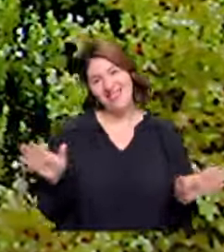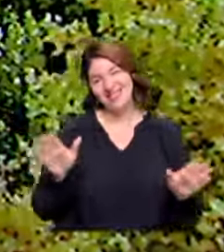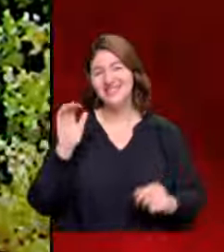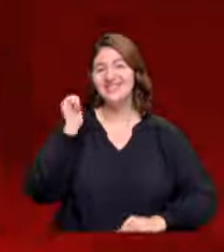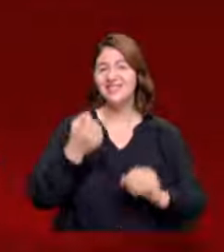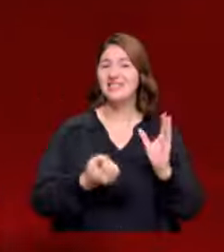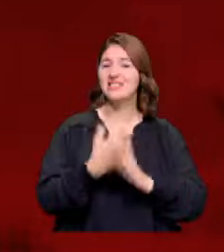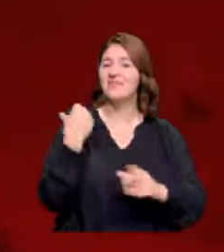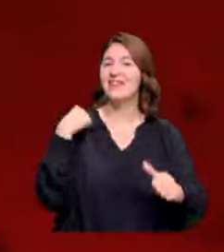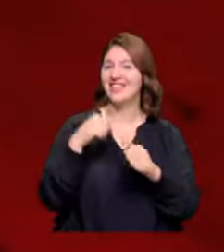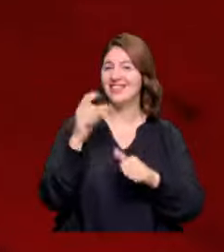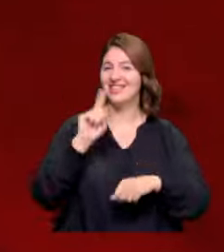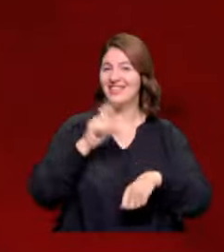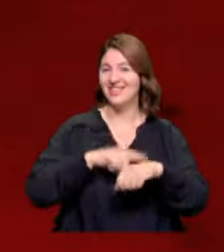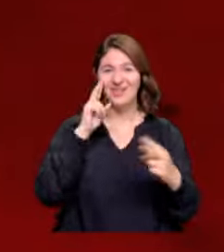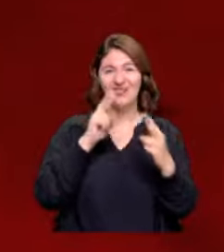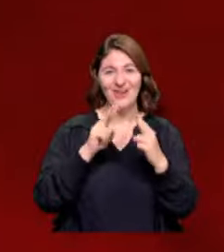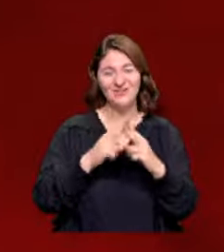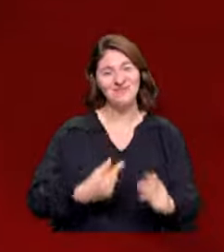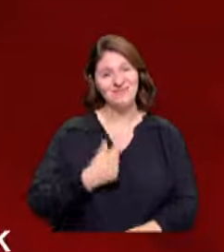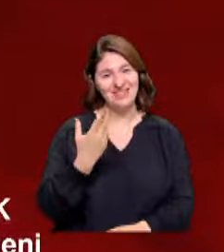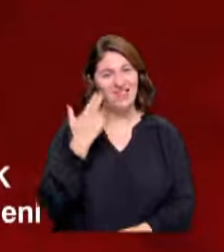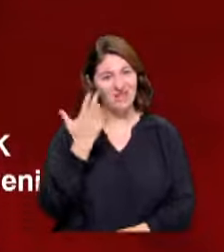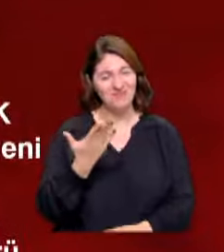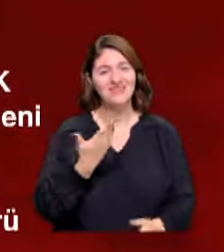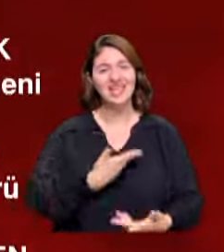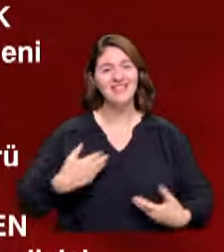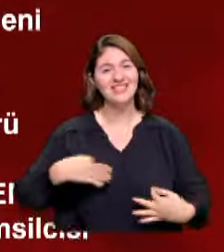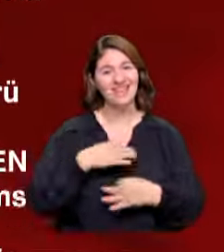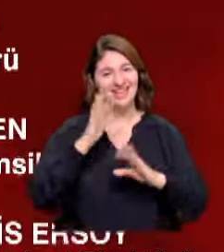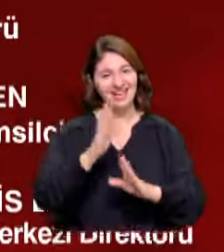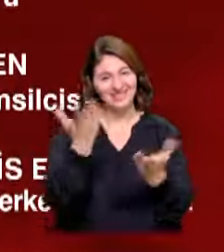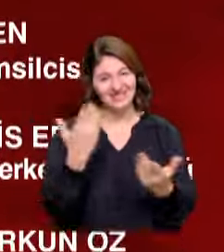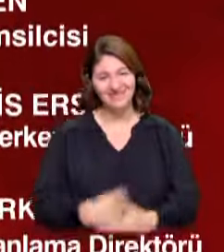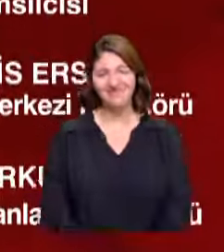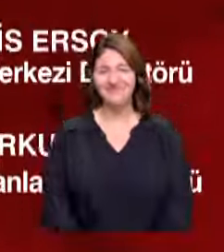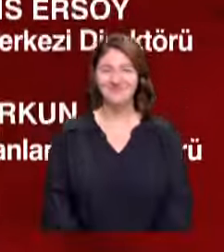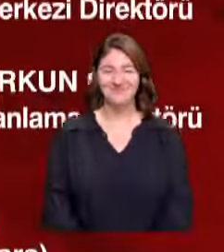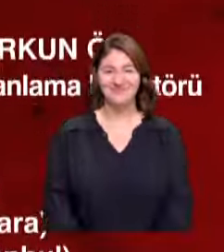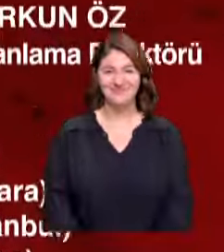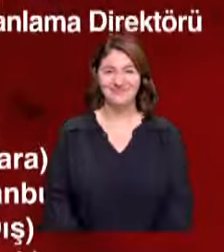Yarın sabah tekrar Çalar Saat'te görüşmek ümidiyle efendim. Sevgi ve saygıyla kalın.